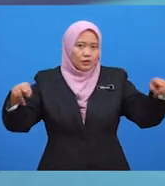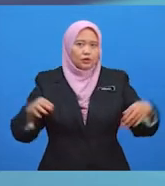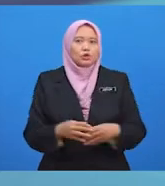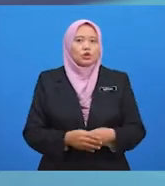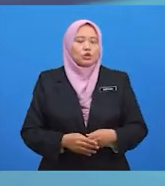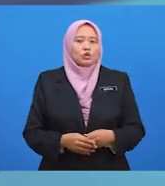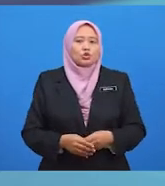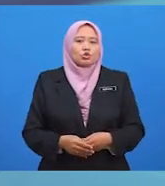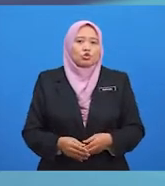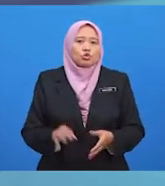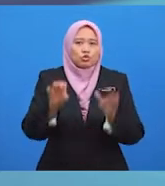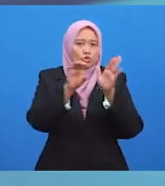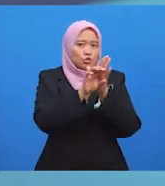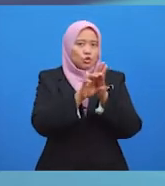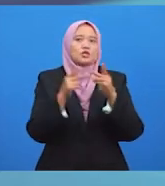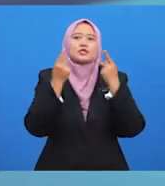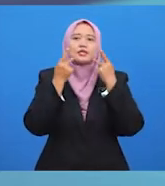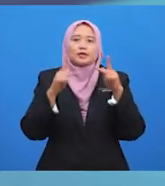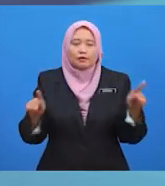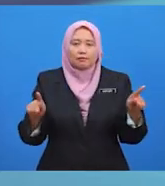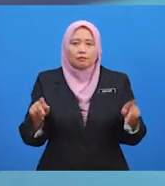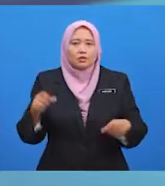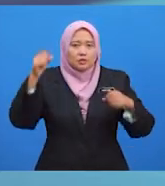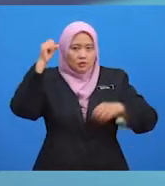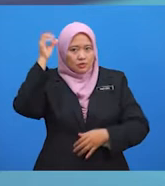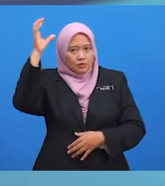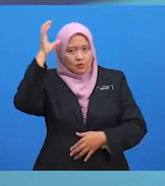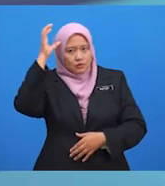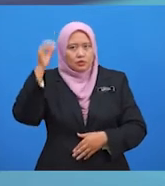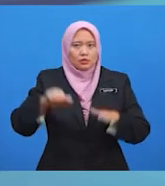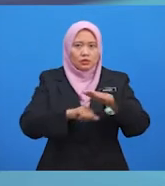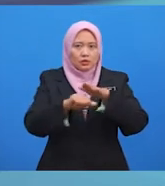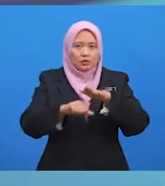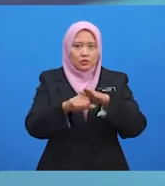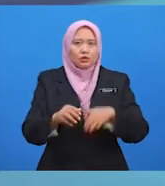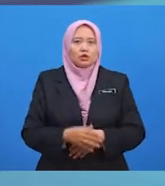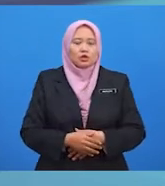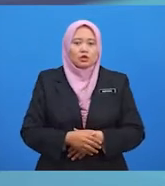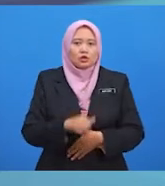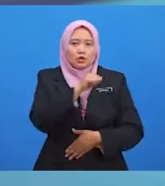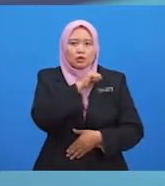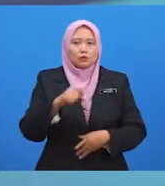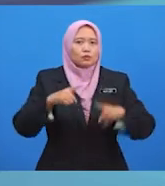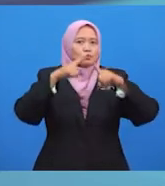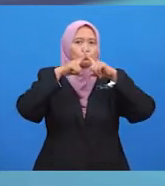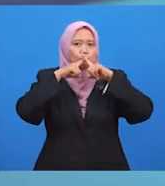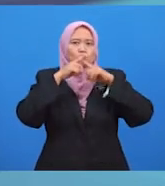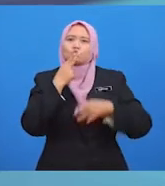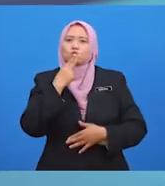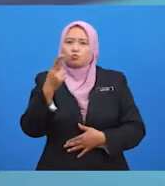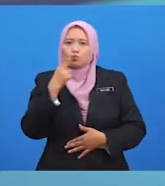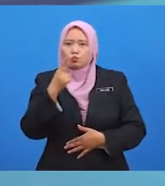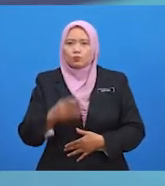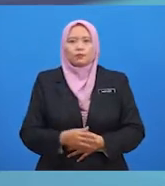awam seperti anti rasuah, stop smoking dan sebagainya. Button badge